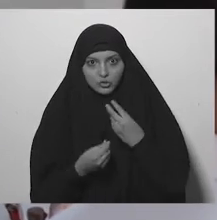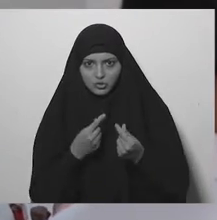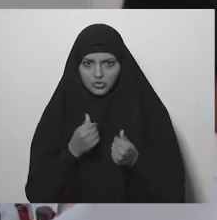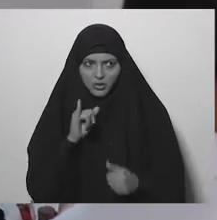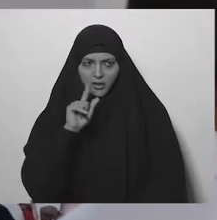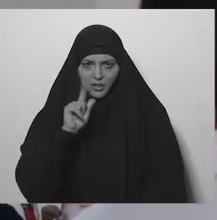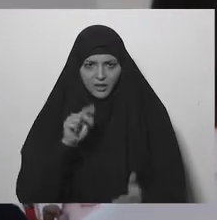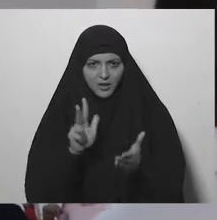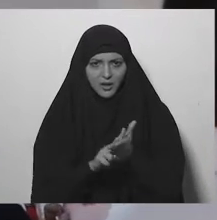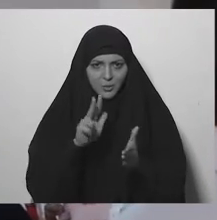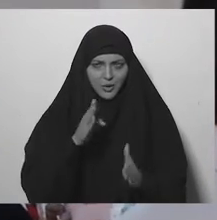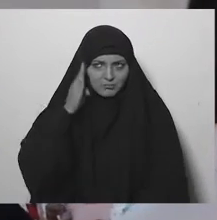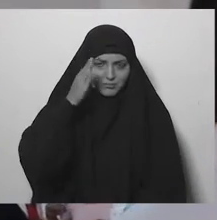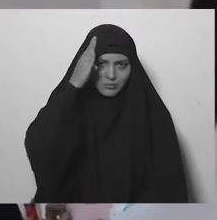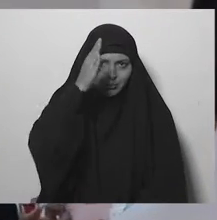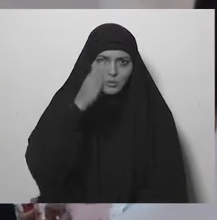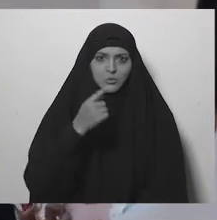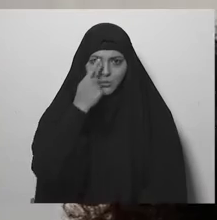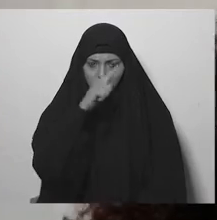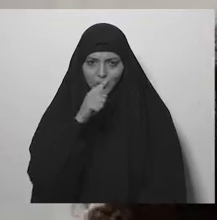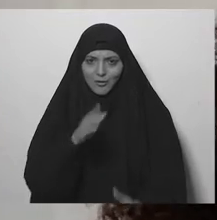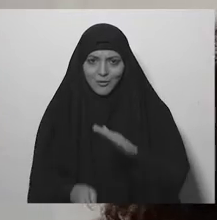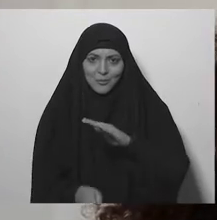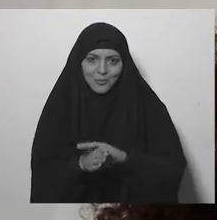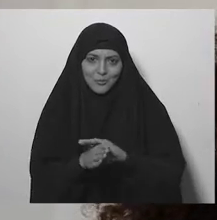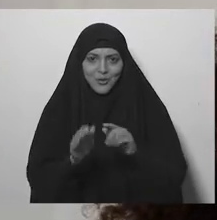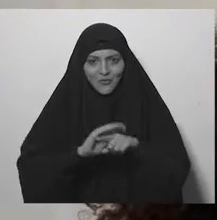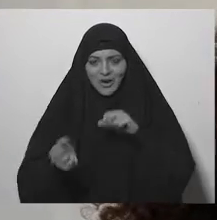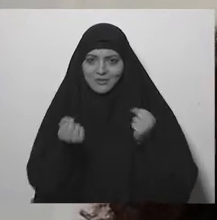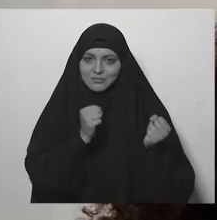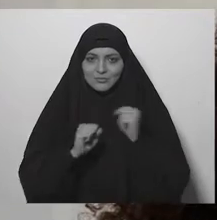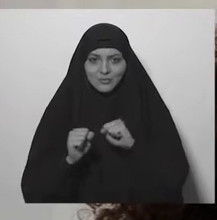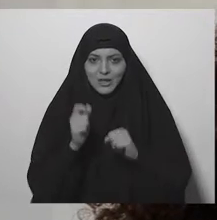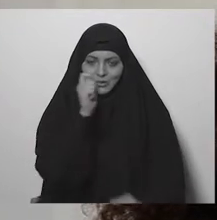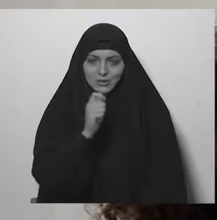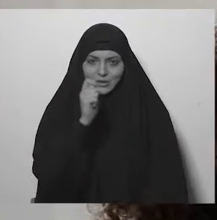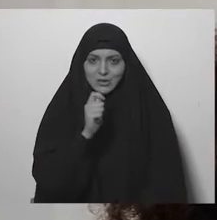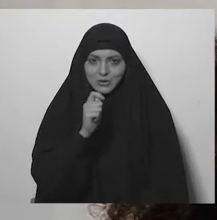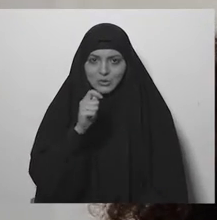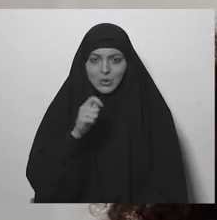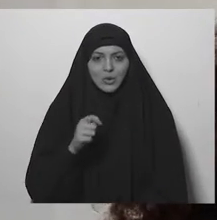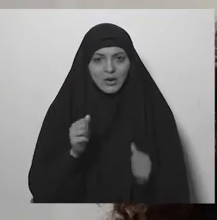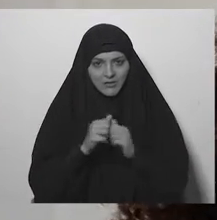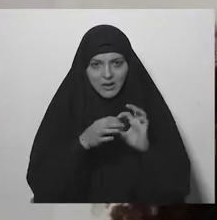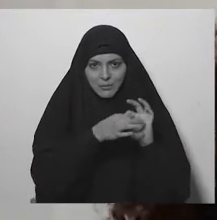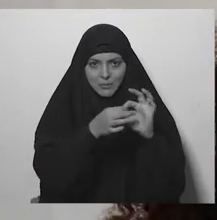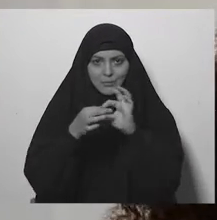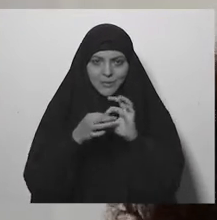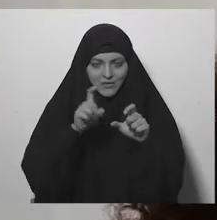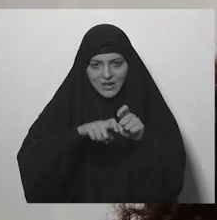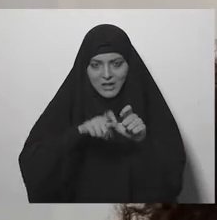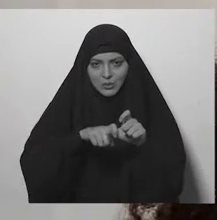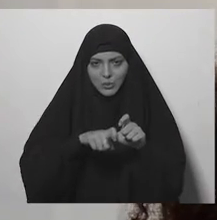que il y aurait un impact concret de l'initiative de nour en partenariat avec la fédération et